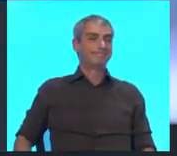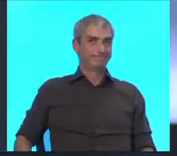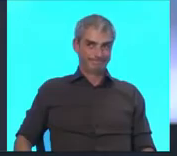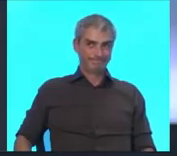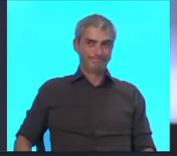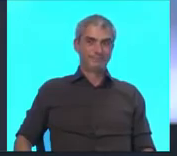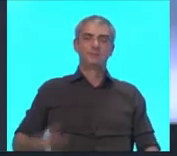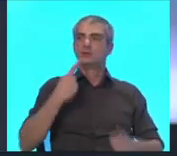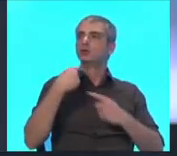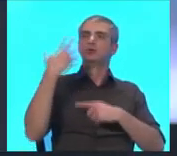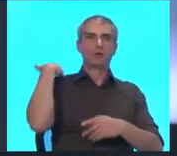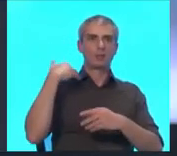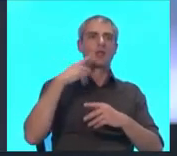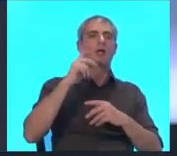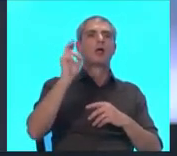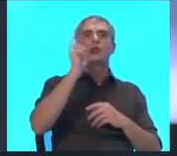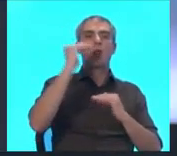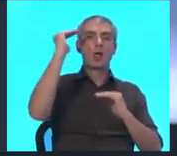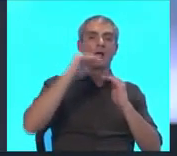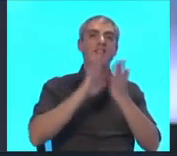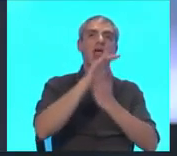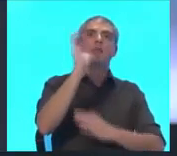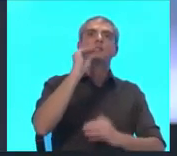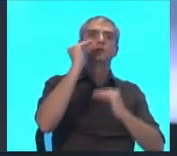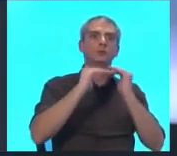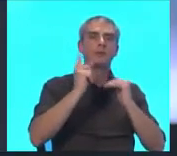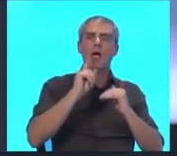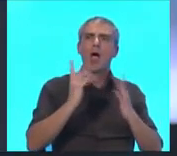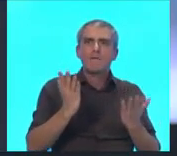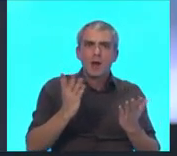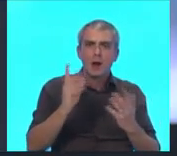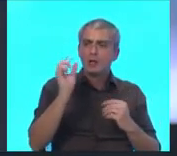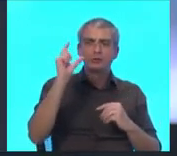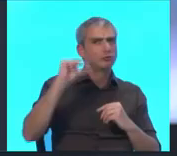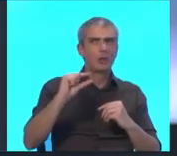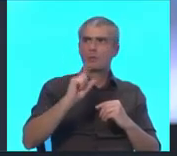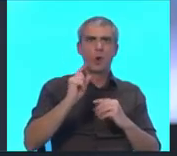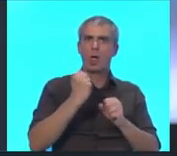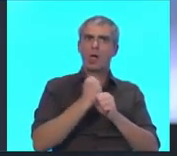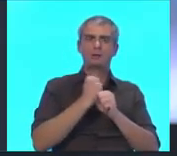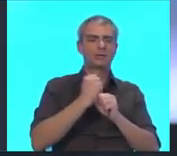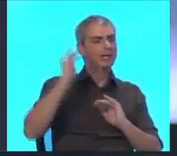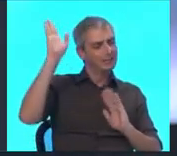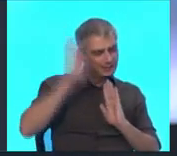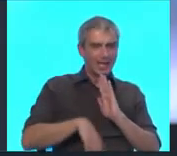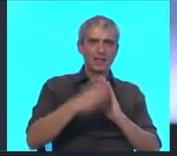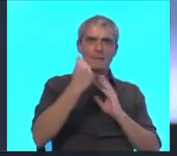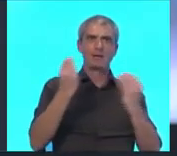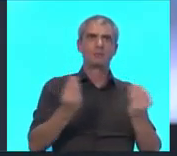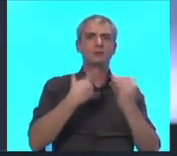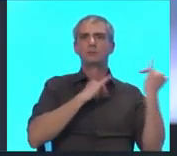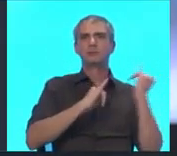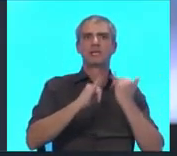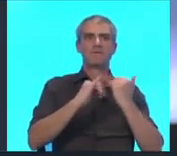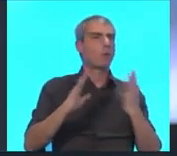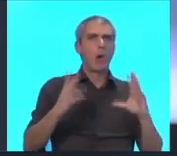בשנה האחרונה ירד הדולר בכמעט 11%, אבל משום מה שהרון נמוך לא הוביל לירידה במחירים של מוצרי היבוא. למה